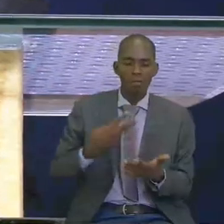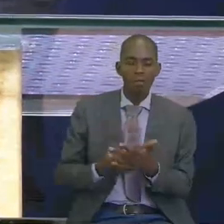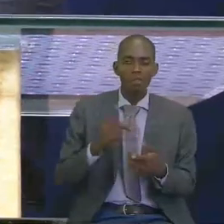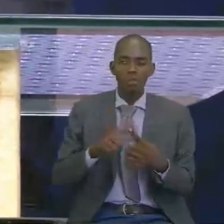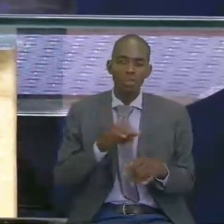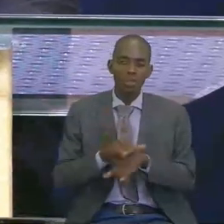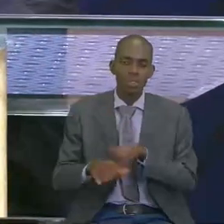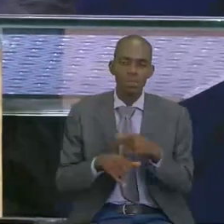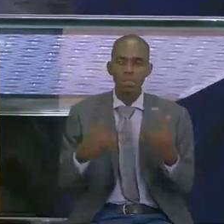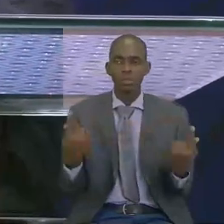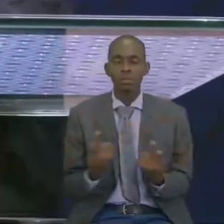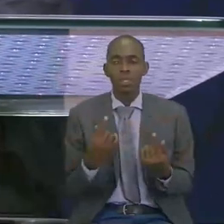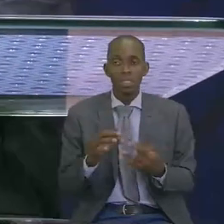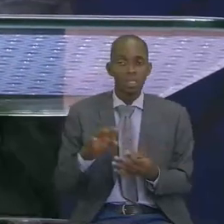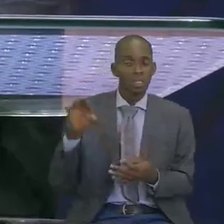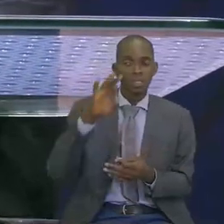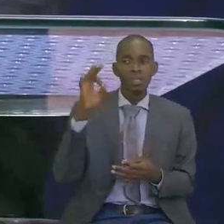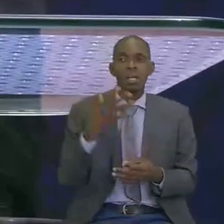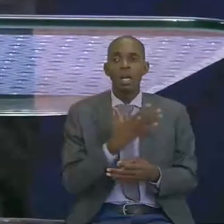de séduction, des esprits trompeurs,